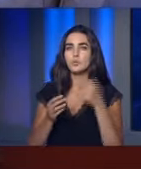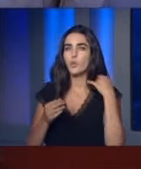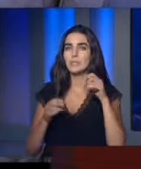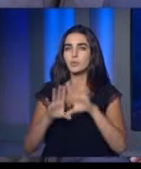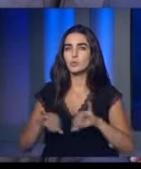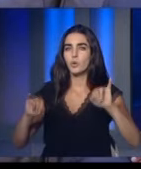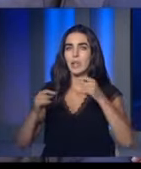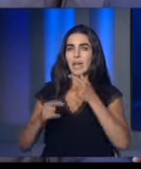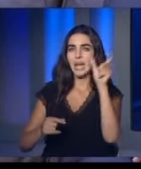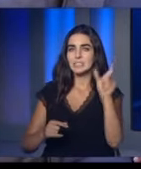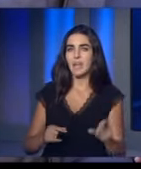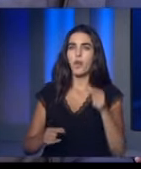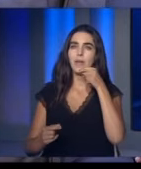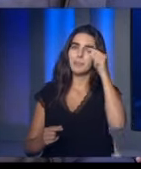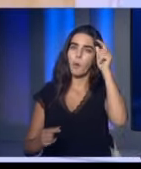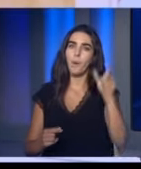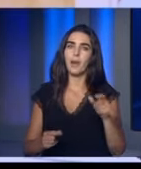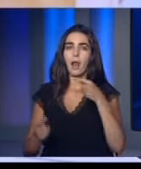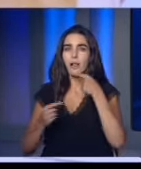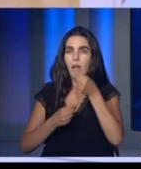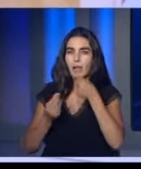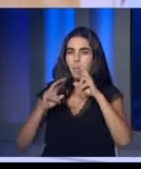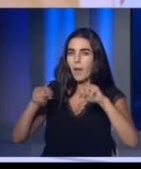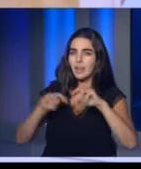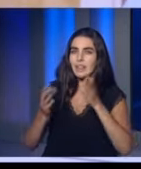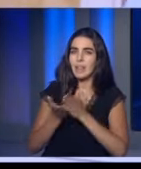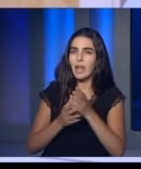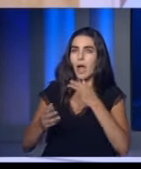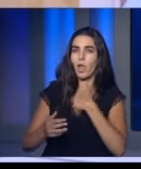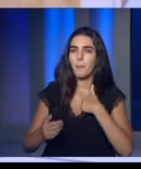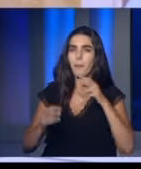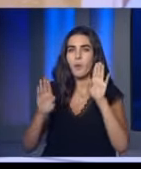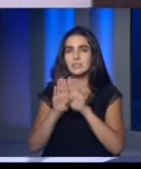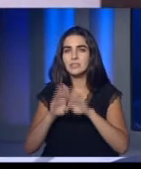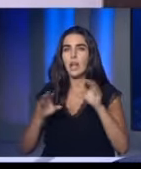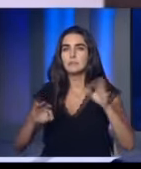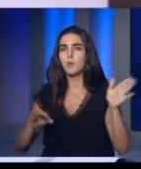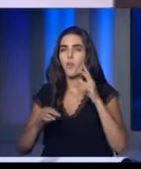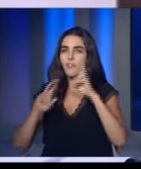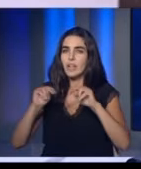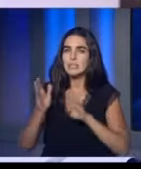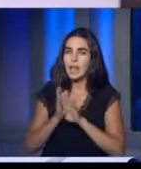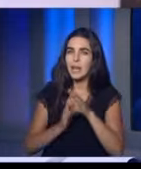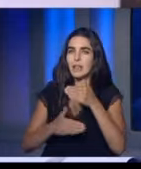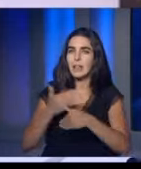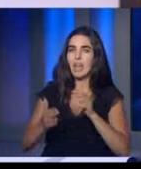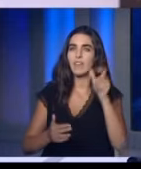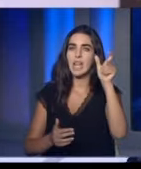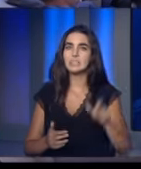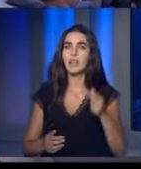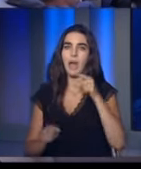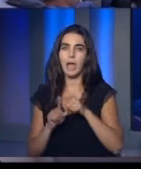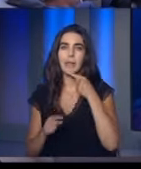ومنسق الشؤون الإنسانية عمران ريزا، وتناول البحث التنسيق بين الحكومة ومؤسسات الأمم المتحدة على الصعيدين الخدماتي